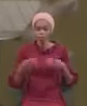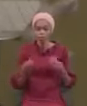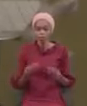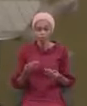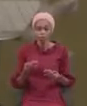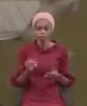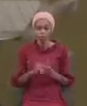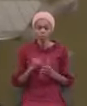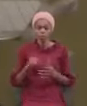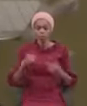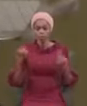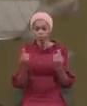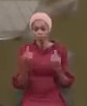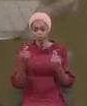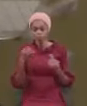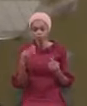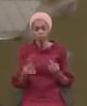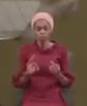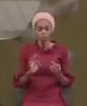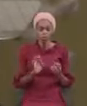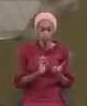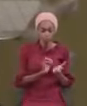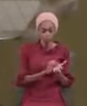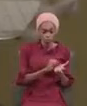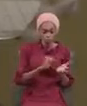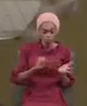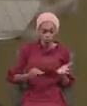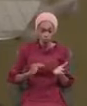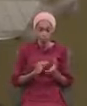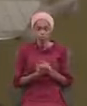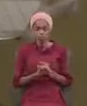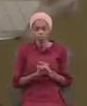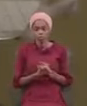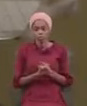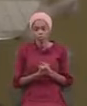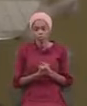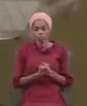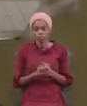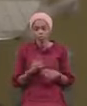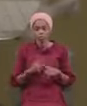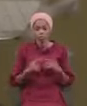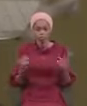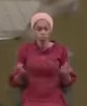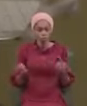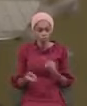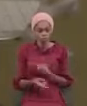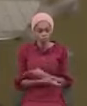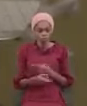d'omission mais aujourd'hui c'est C temps présent dans cette euh